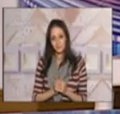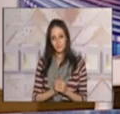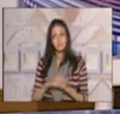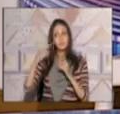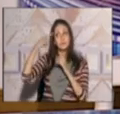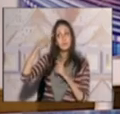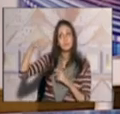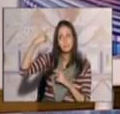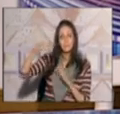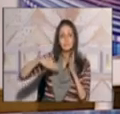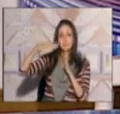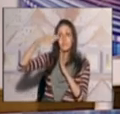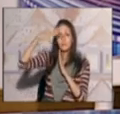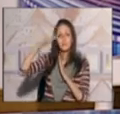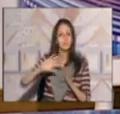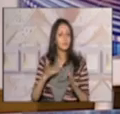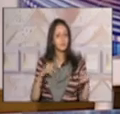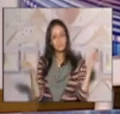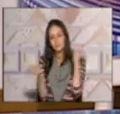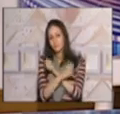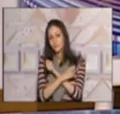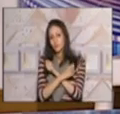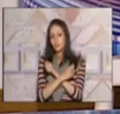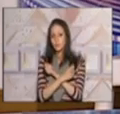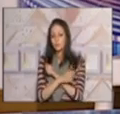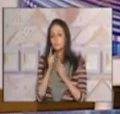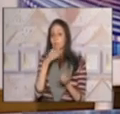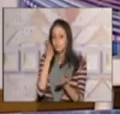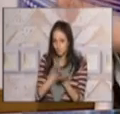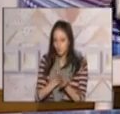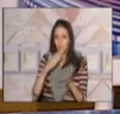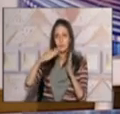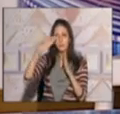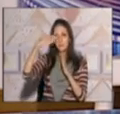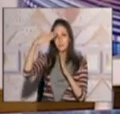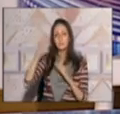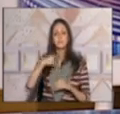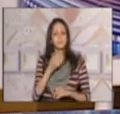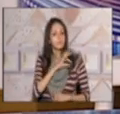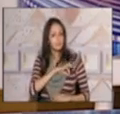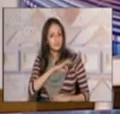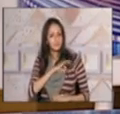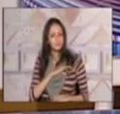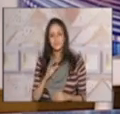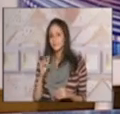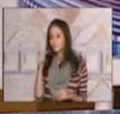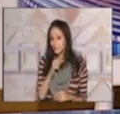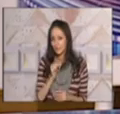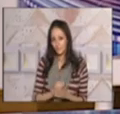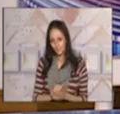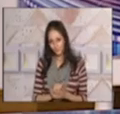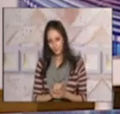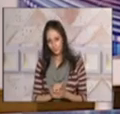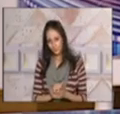المستقبل، بتشوف ايه التغيرات المتوقعه في المستقبل وبتتعامل معاها وبتستعد ليها بل بتستفيد منها. تمام. والمعيار الاخير اللي